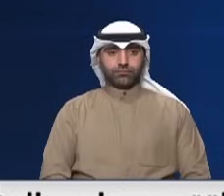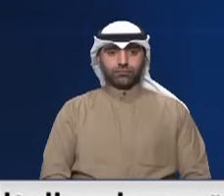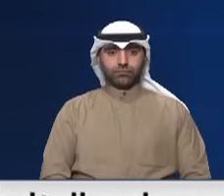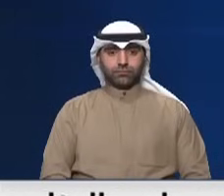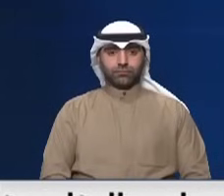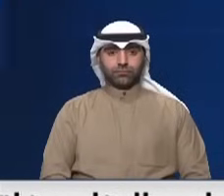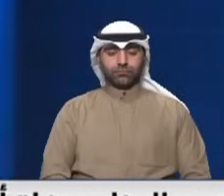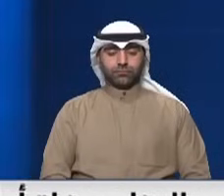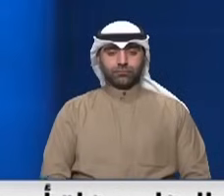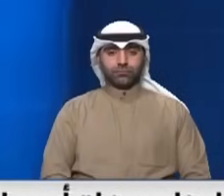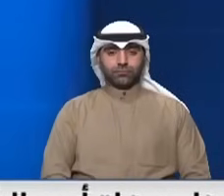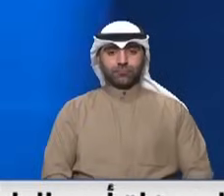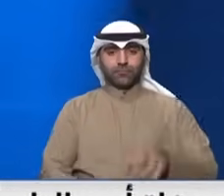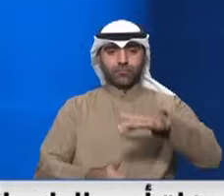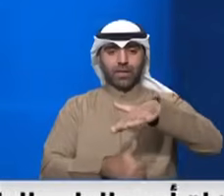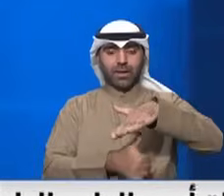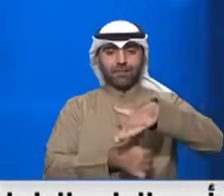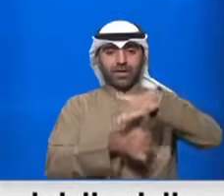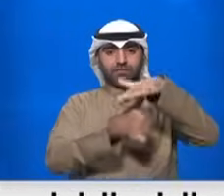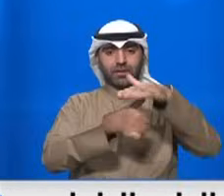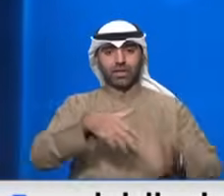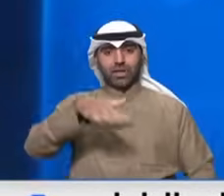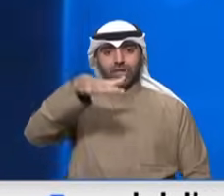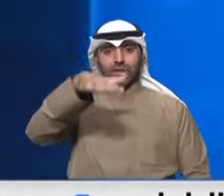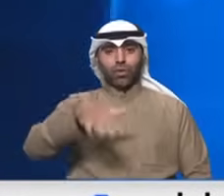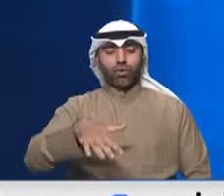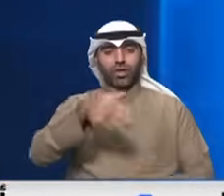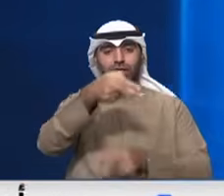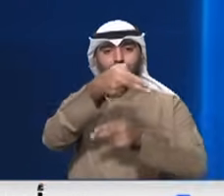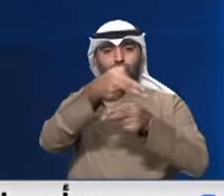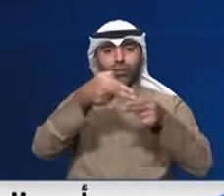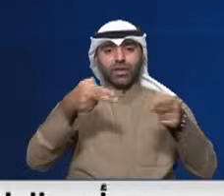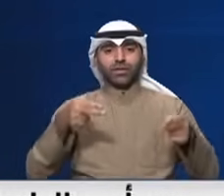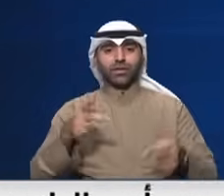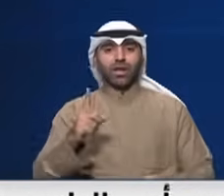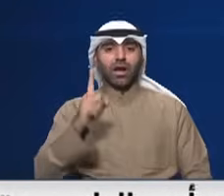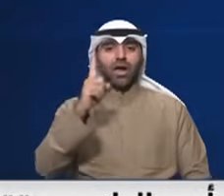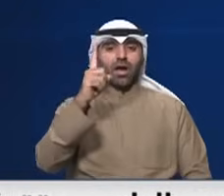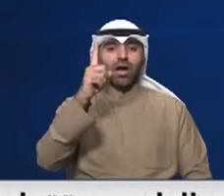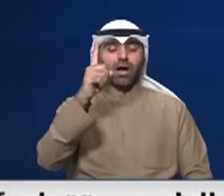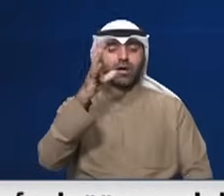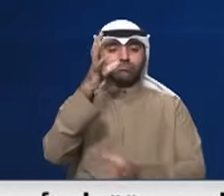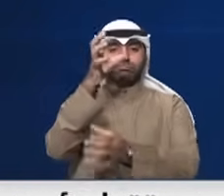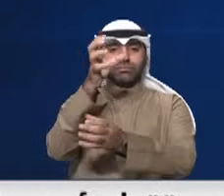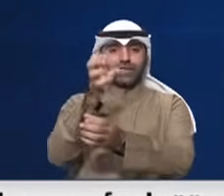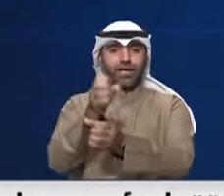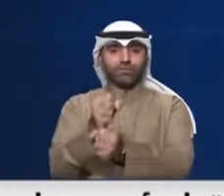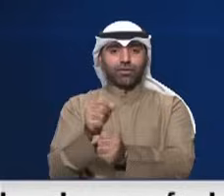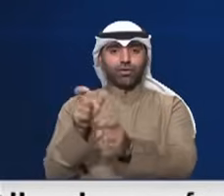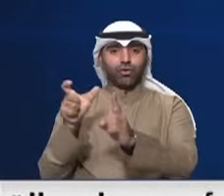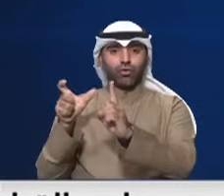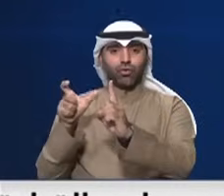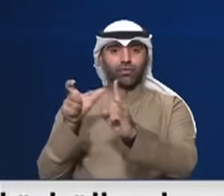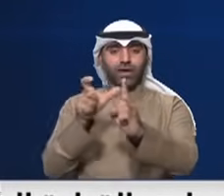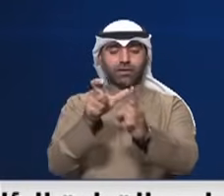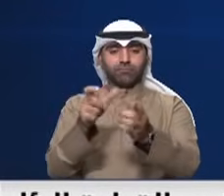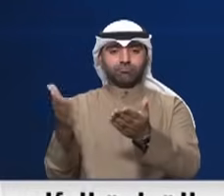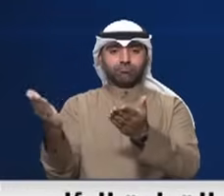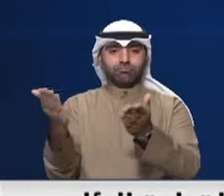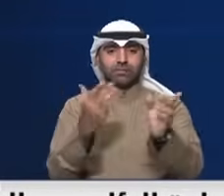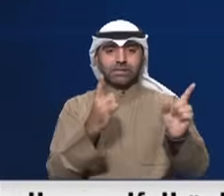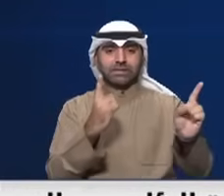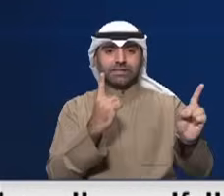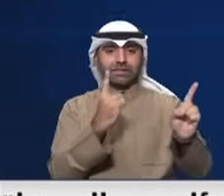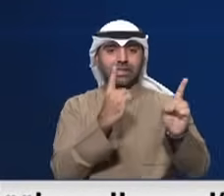الصباح استقبل حضره صاحب السمو امير البلاد الشيخ مشعل الاحمد الجابر الصباح حفظه الله ورعاه في المطار